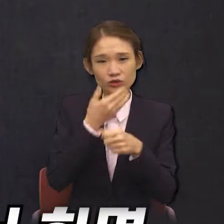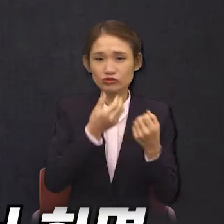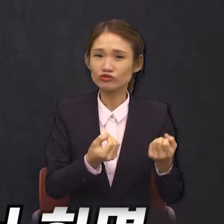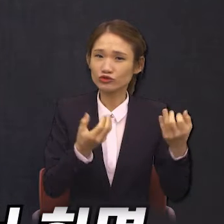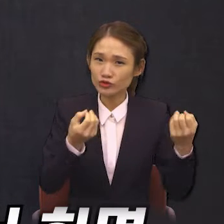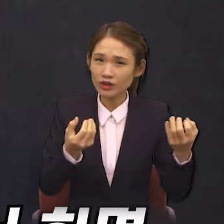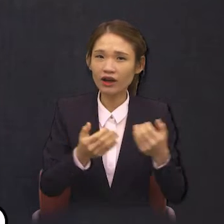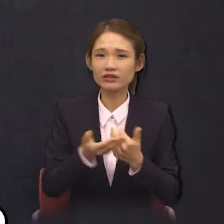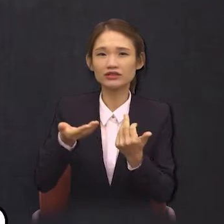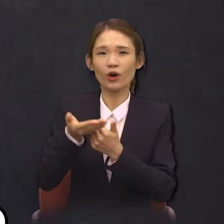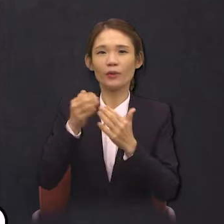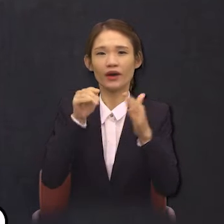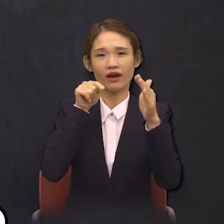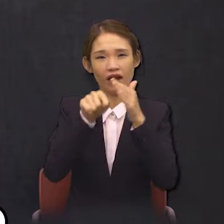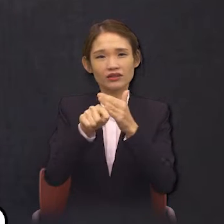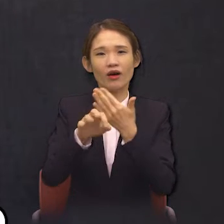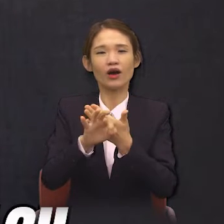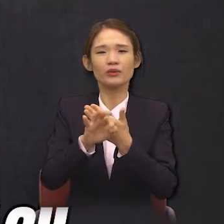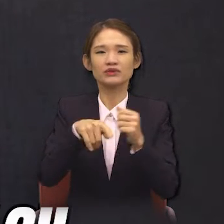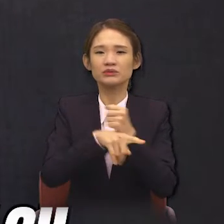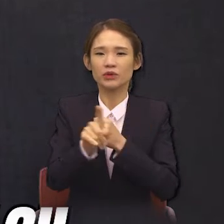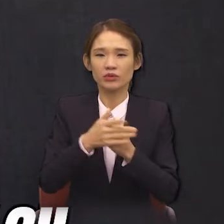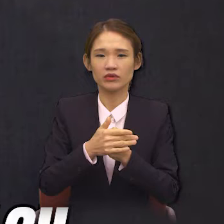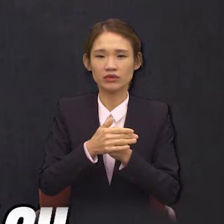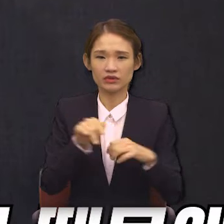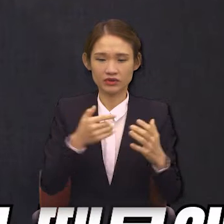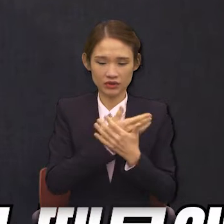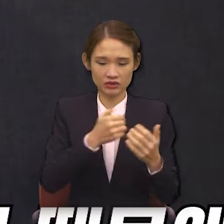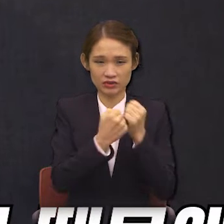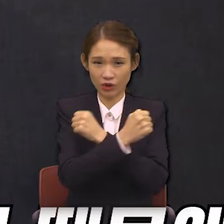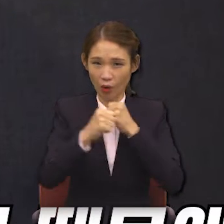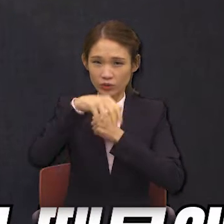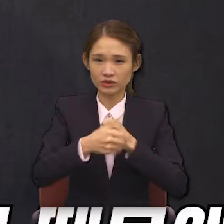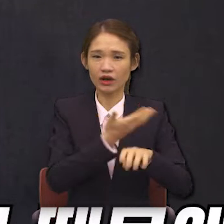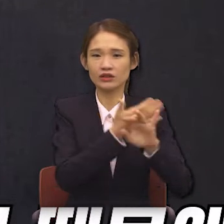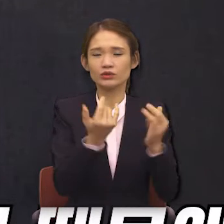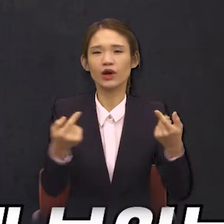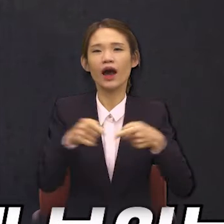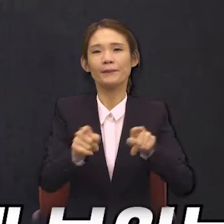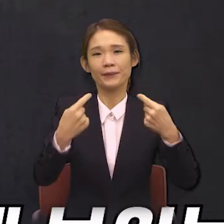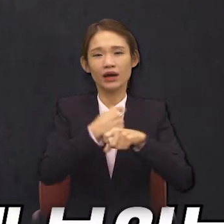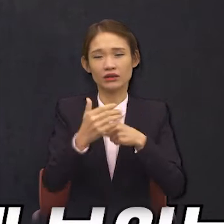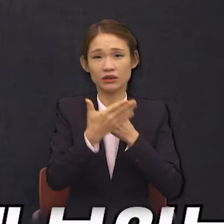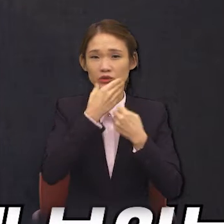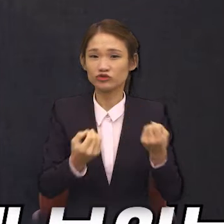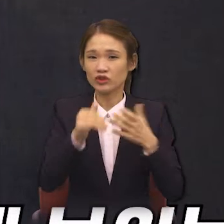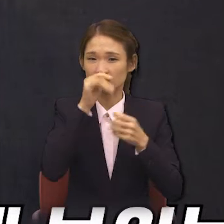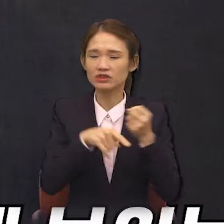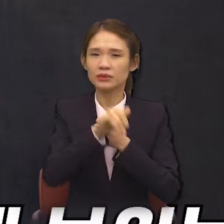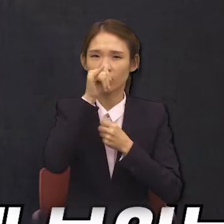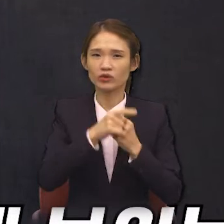게 섬에 가서 하면 무슨 의미가 있어요. 그러게요. 자 여기서 하기 때문에 다른 사람들과 함께 하기 때문에 의미가 있는 거고